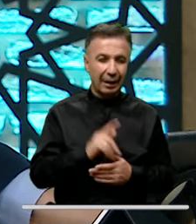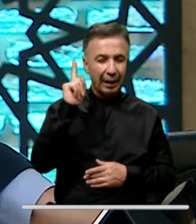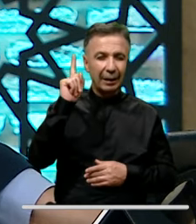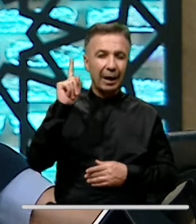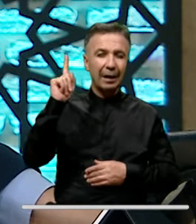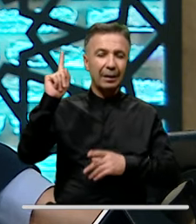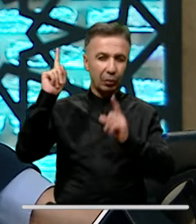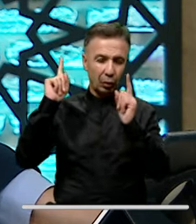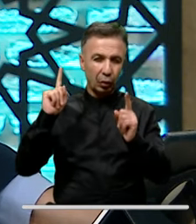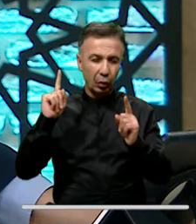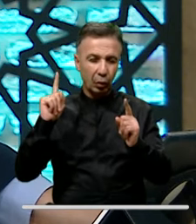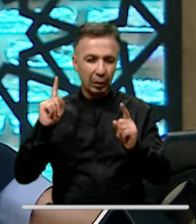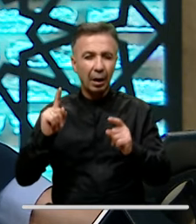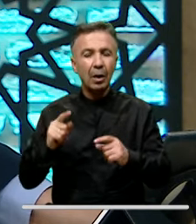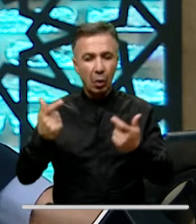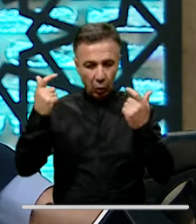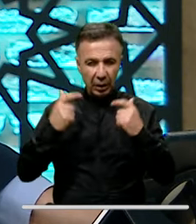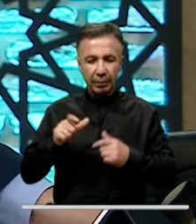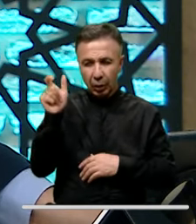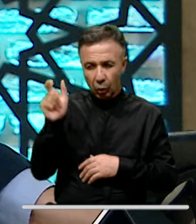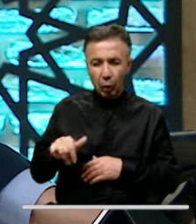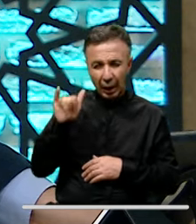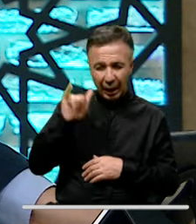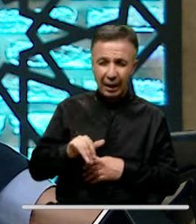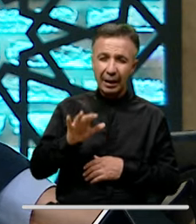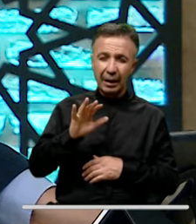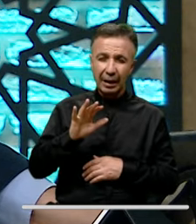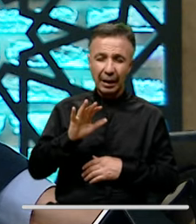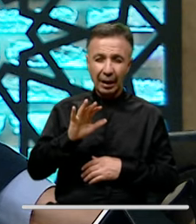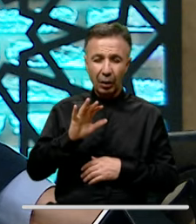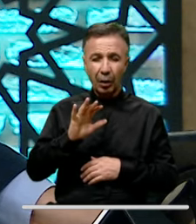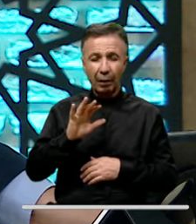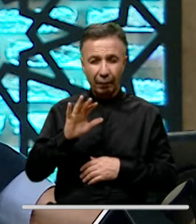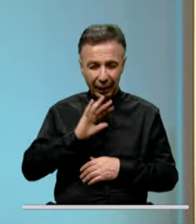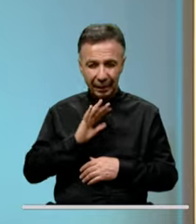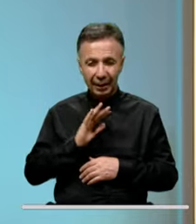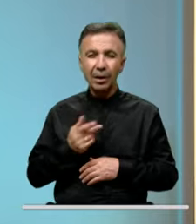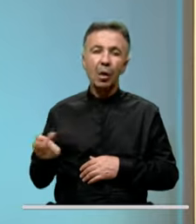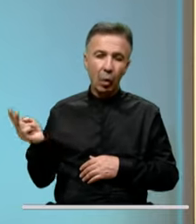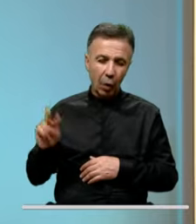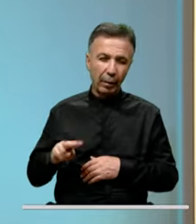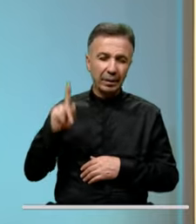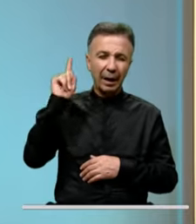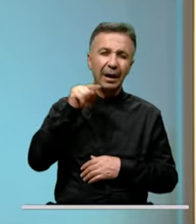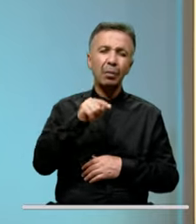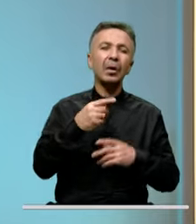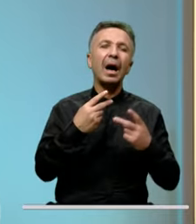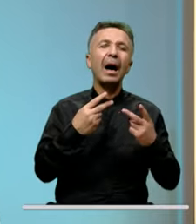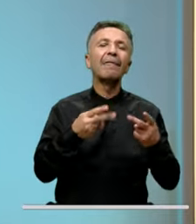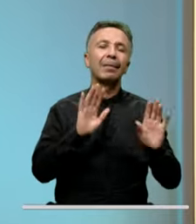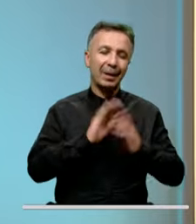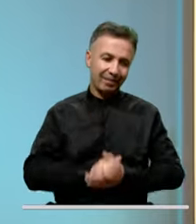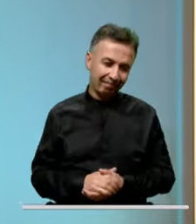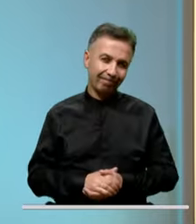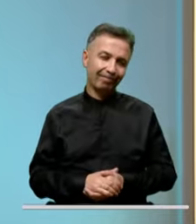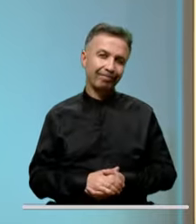huzuruna üzerimizde kul hakkı varken gitmiş olmamız halinde Allah'ın bunu affetmesi söz konusu